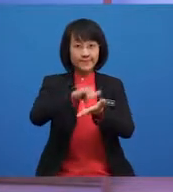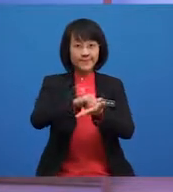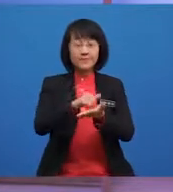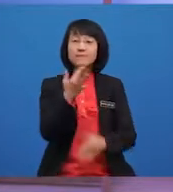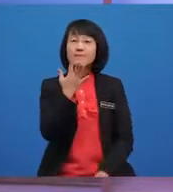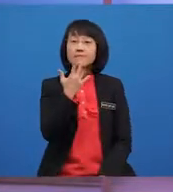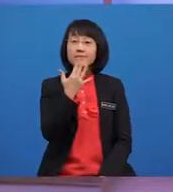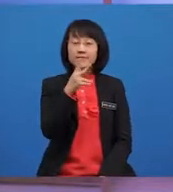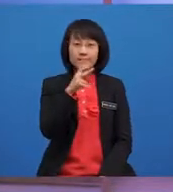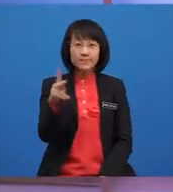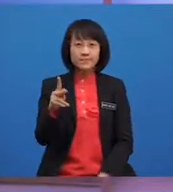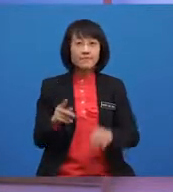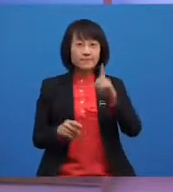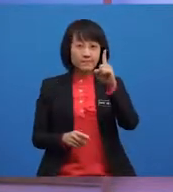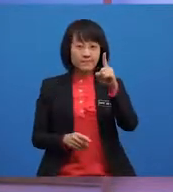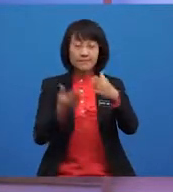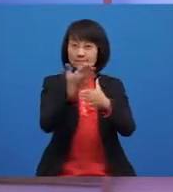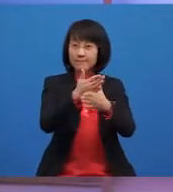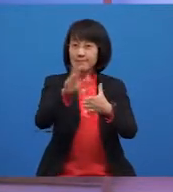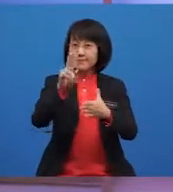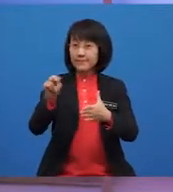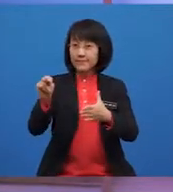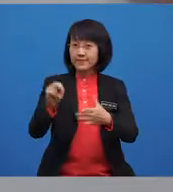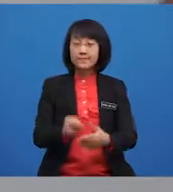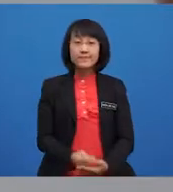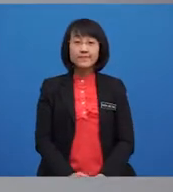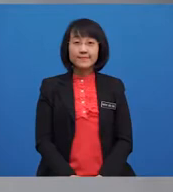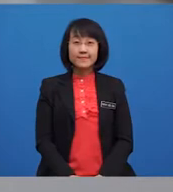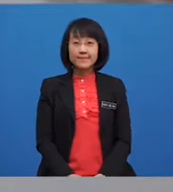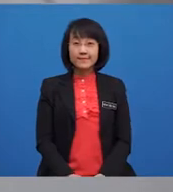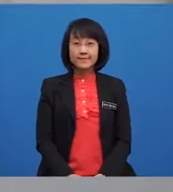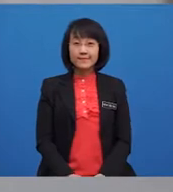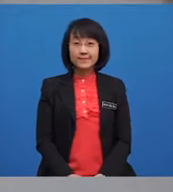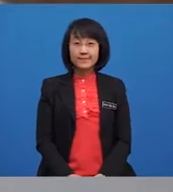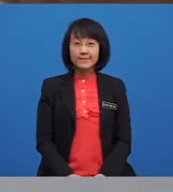Selepas itu, warnakan satu bahagian.